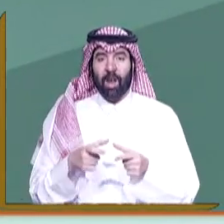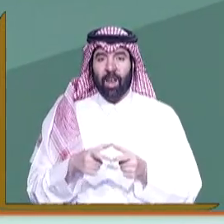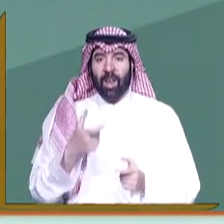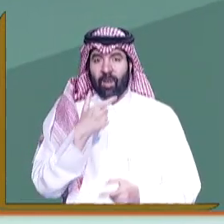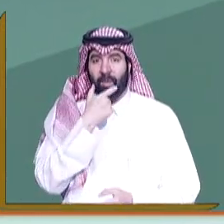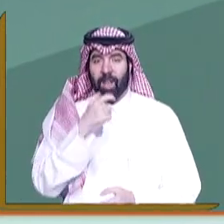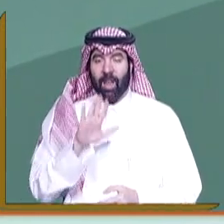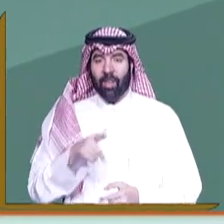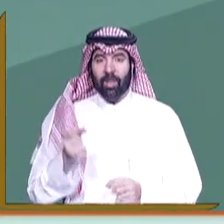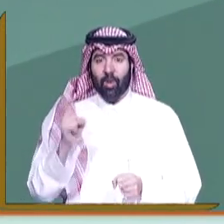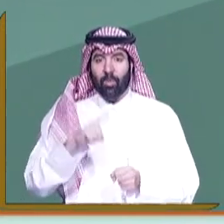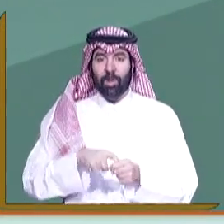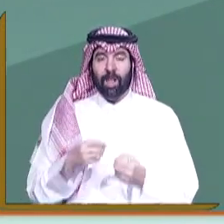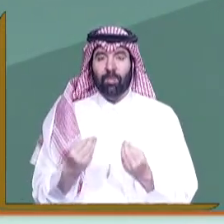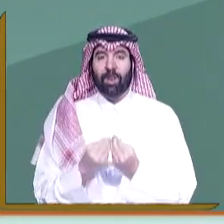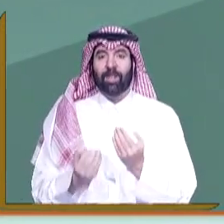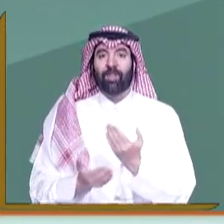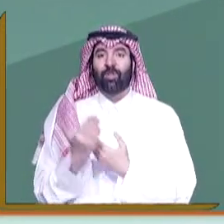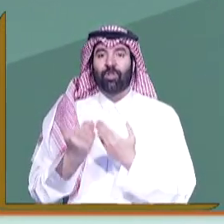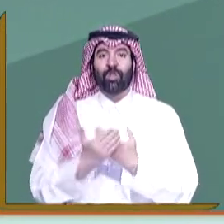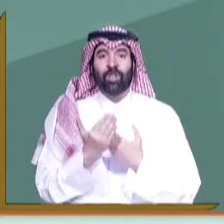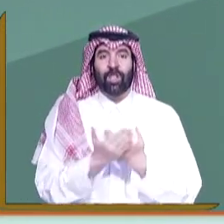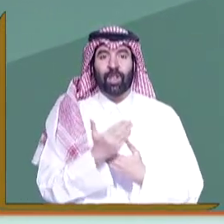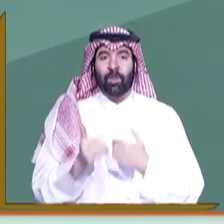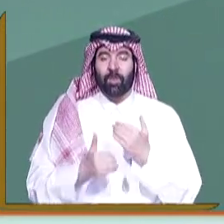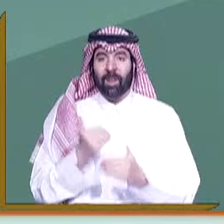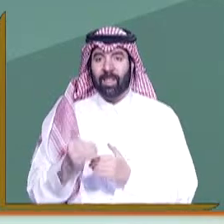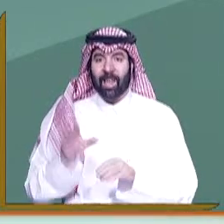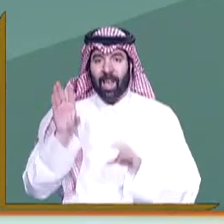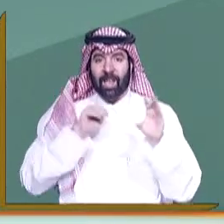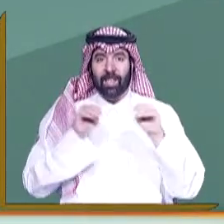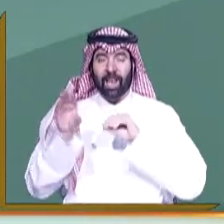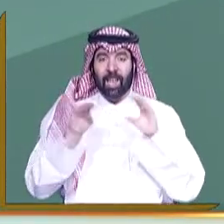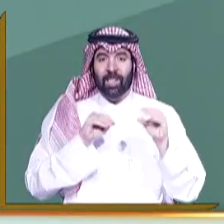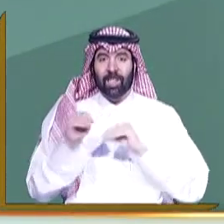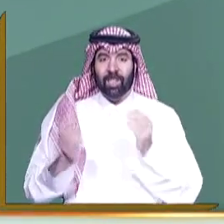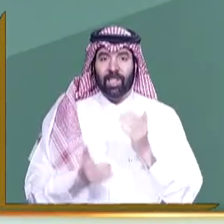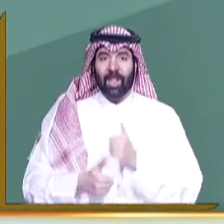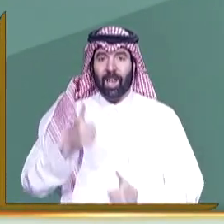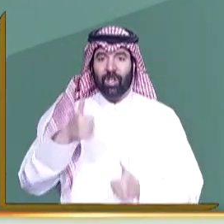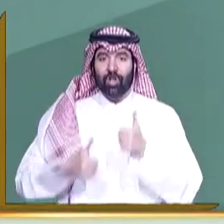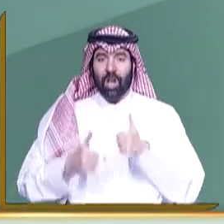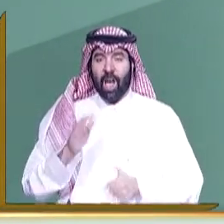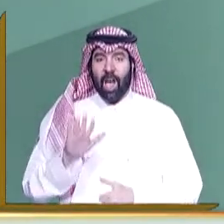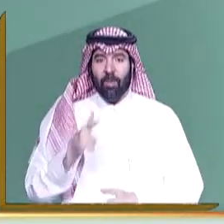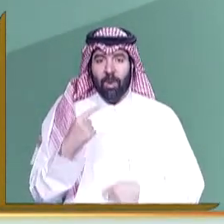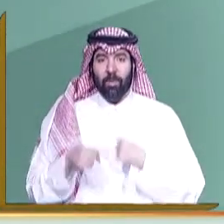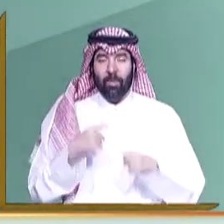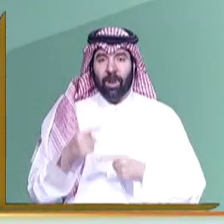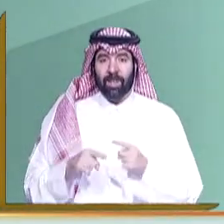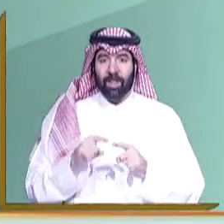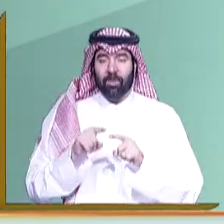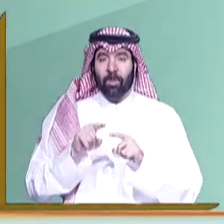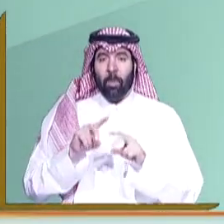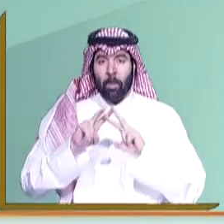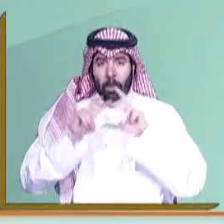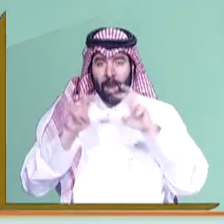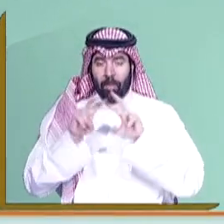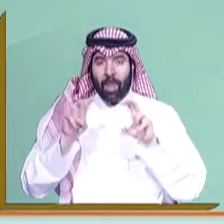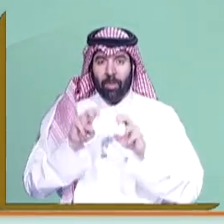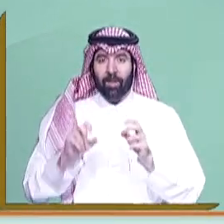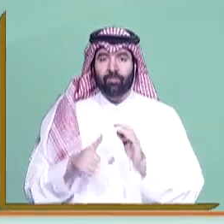لمشاركة أفضل الممارسات واستعراض قصص النجاح العالمية الملهمة وبحث أوجه التعاون في